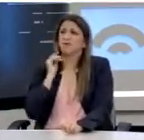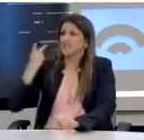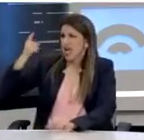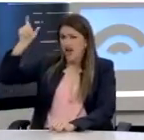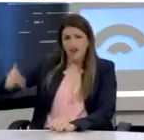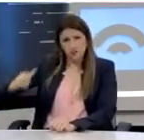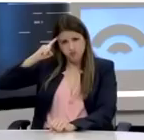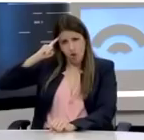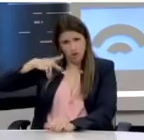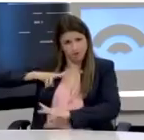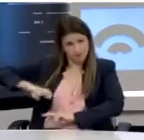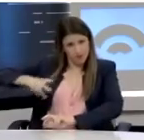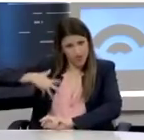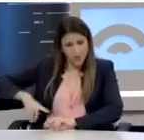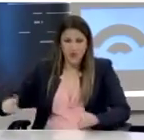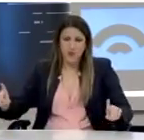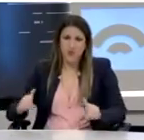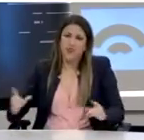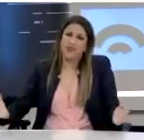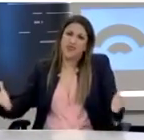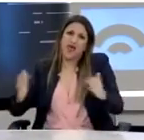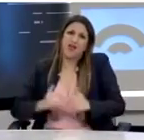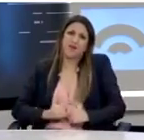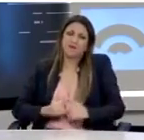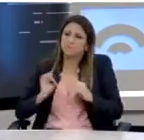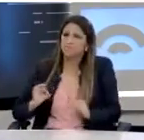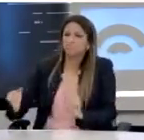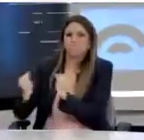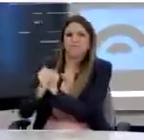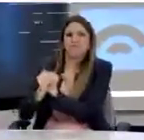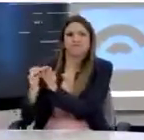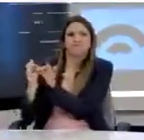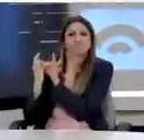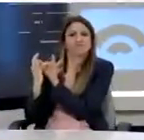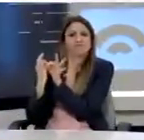αυτό τελειώνουμε μια και καλή με τον αλυτρωτισμό.